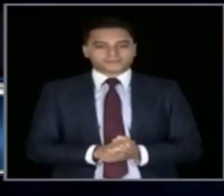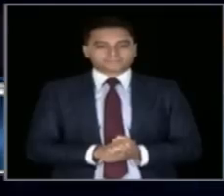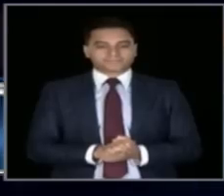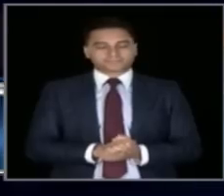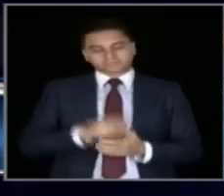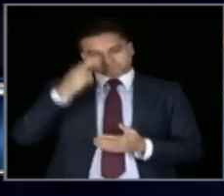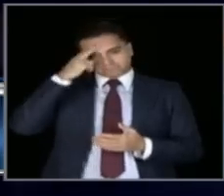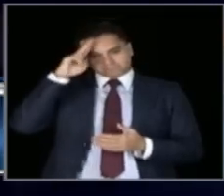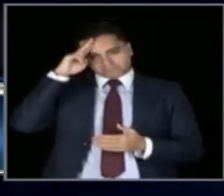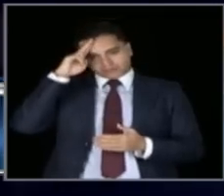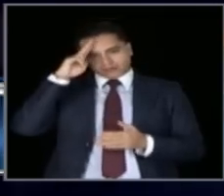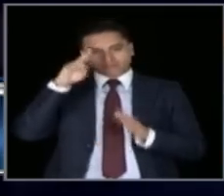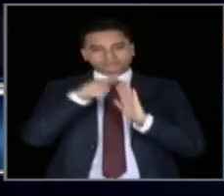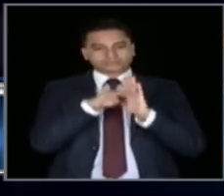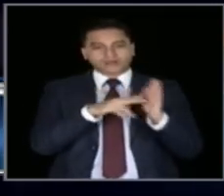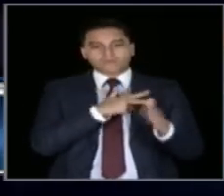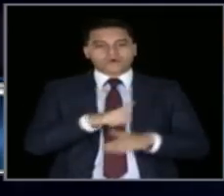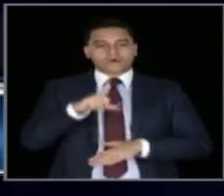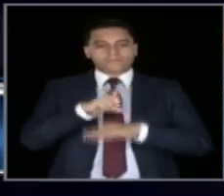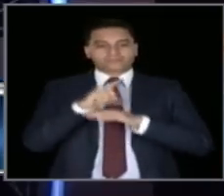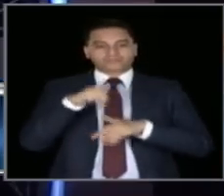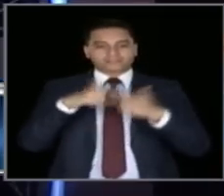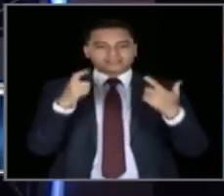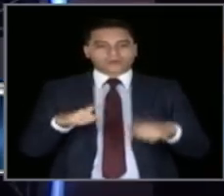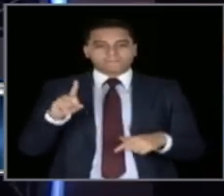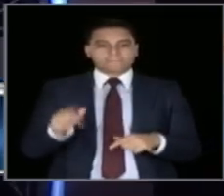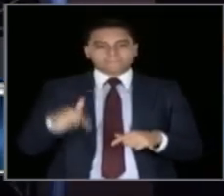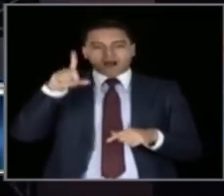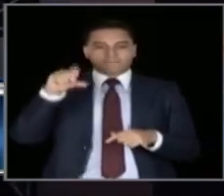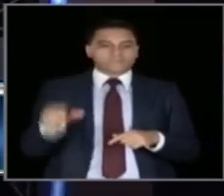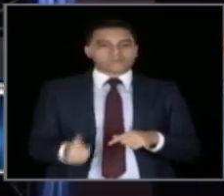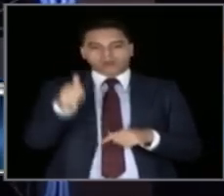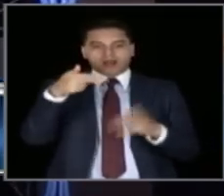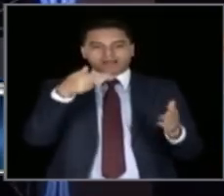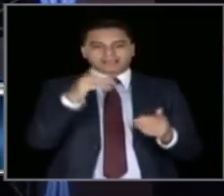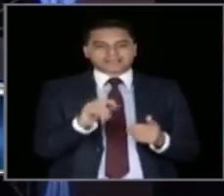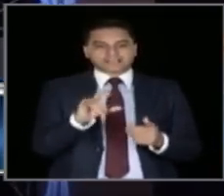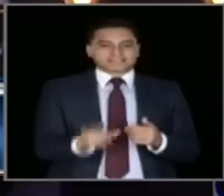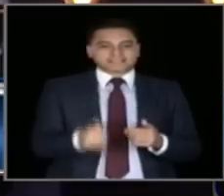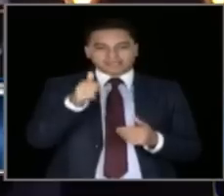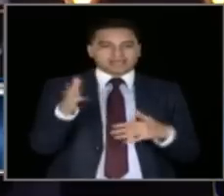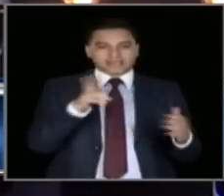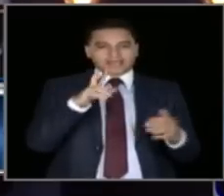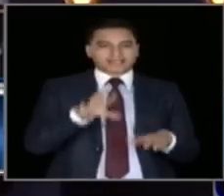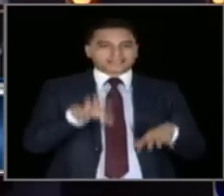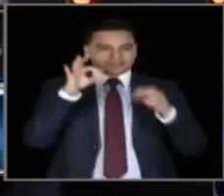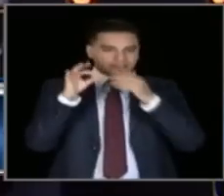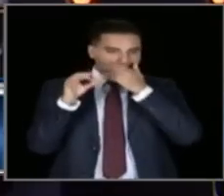معلومات عامة: ما هو نظام الحكم في دولة بابوا غينيا الجديدة؟